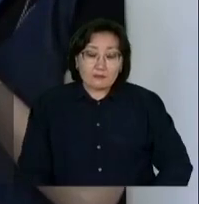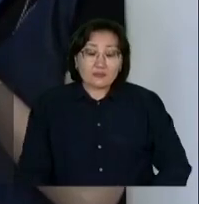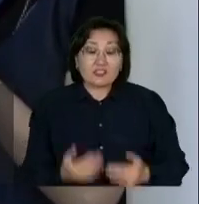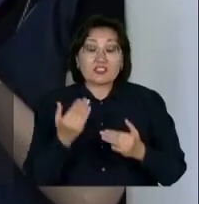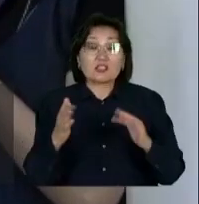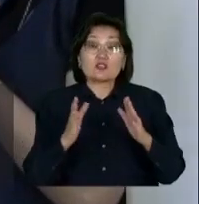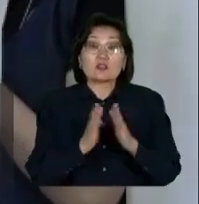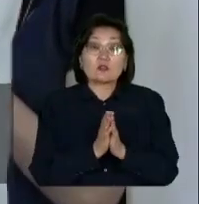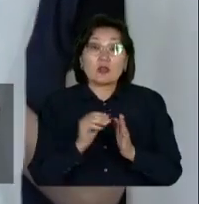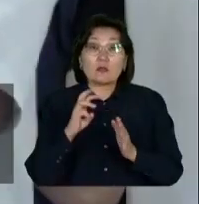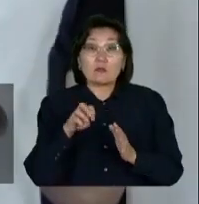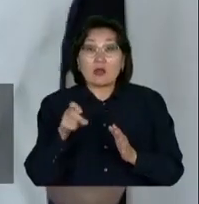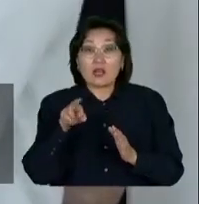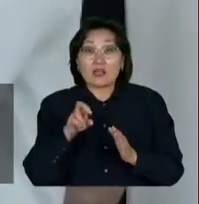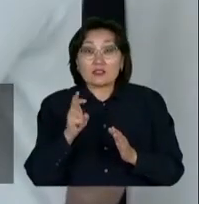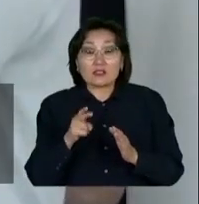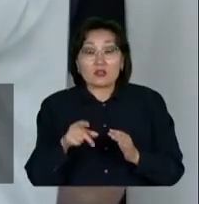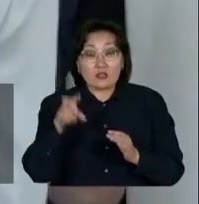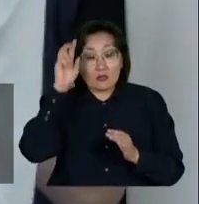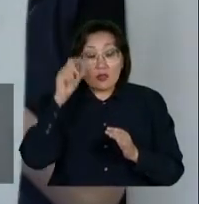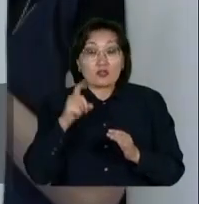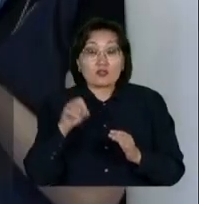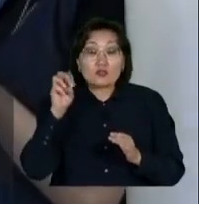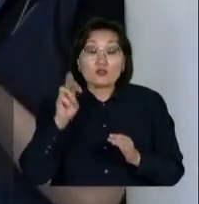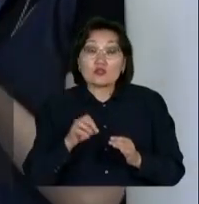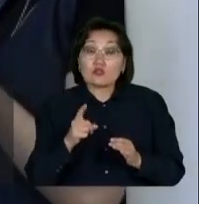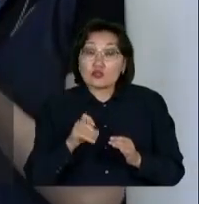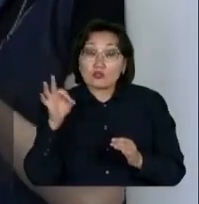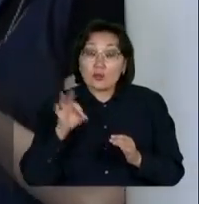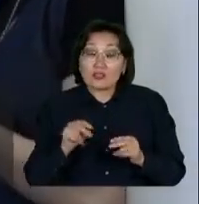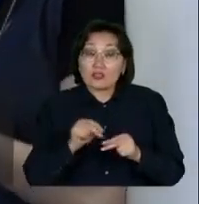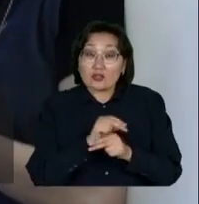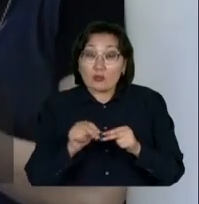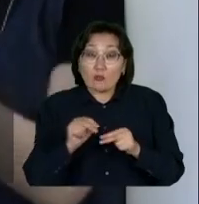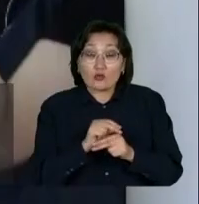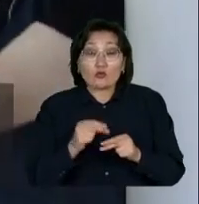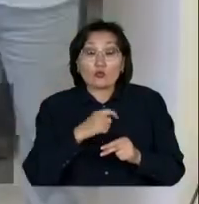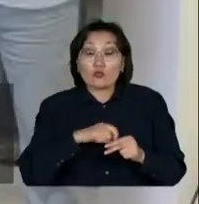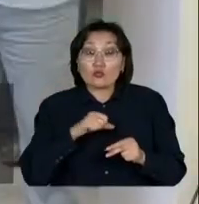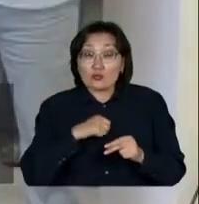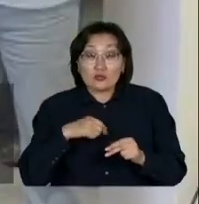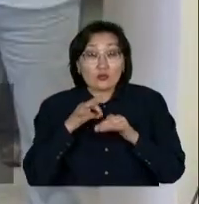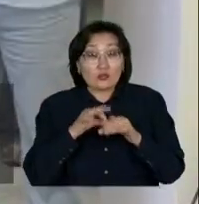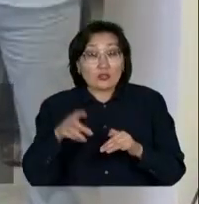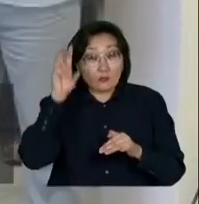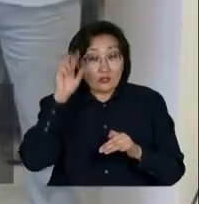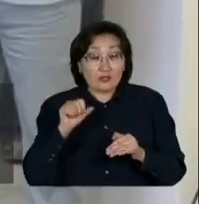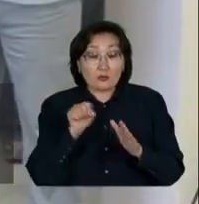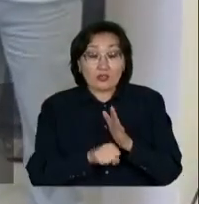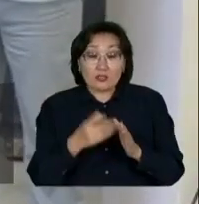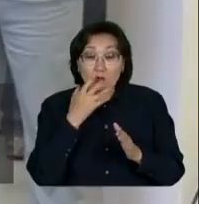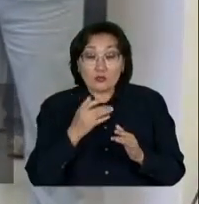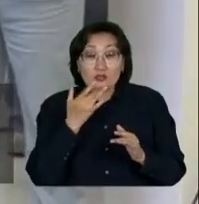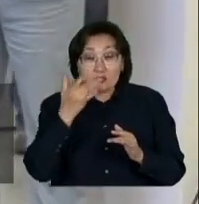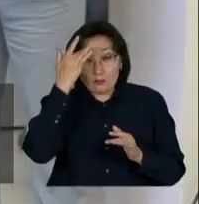отырғаны, маякқа үкімет 100% мойнын ремонтын алсын да жасасын, халықтың қалтасына түспесін. Яғни қыста жылуға,